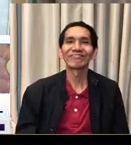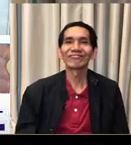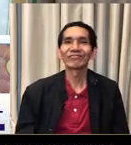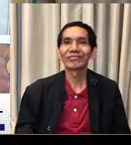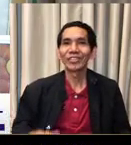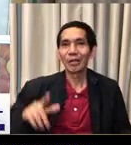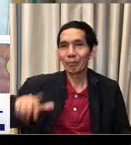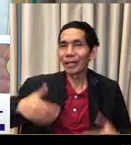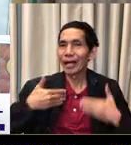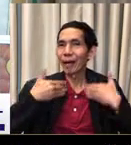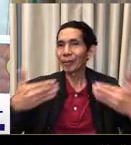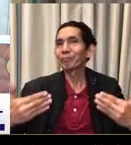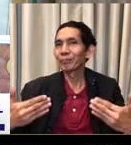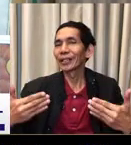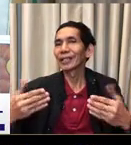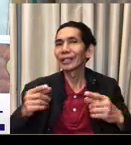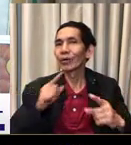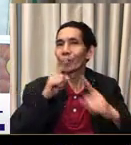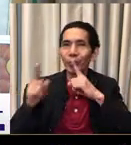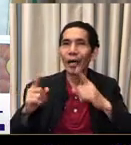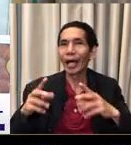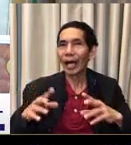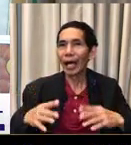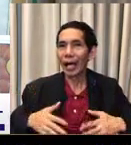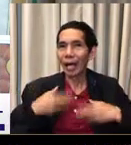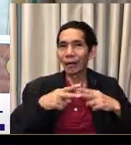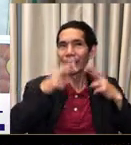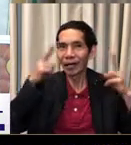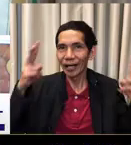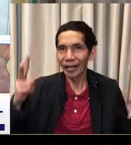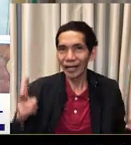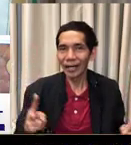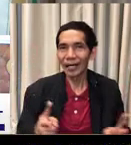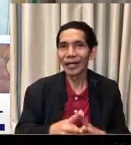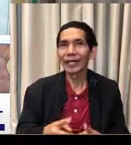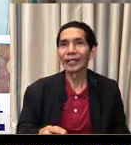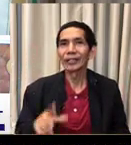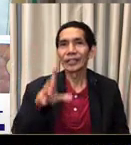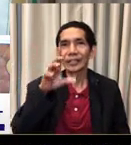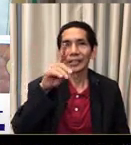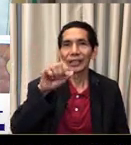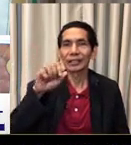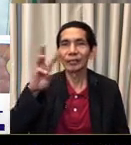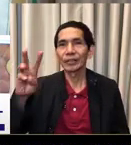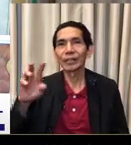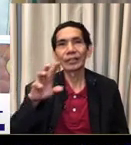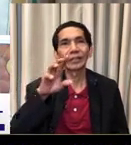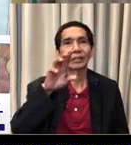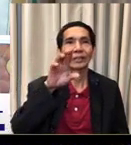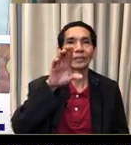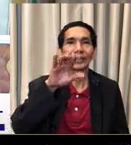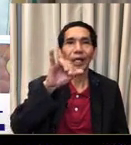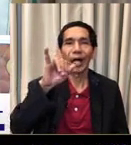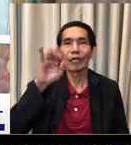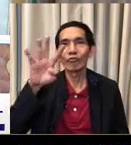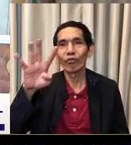Belated happy birthday and happy Valentine's Joji D. Rubiano ng DSWD CI4.